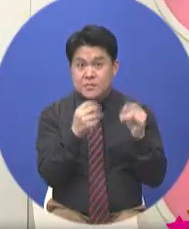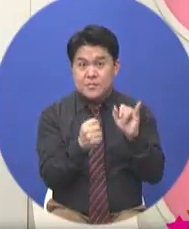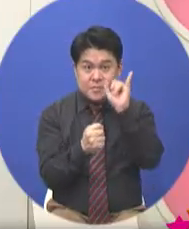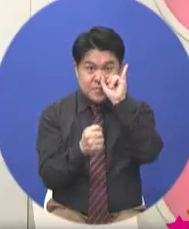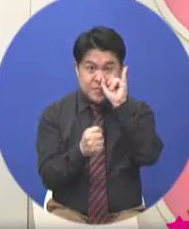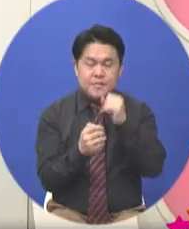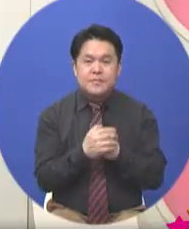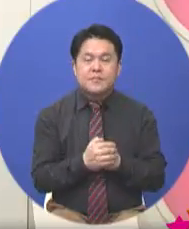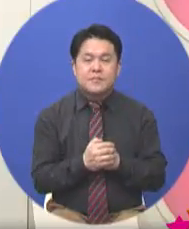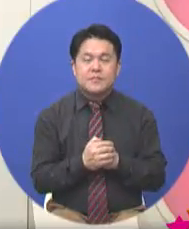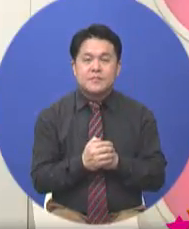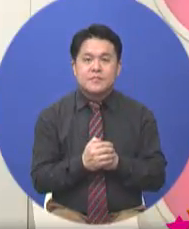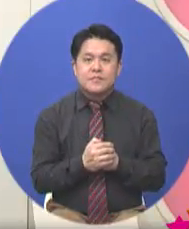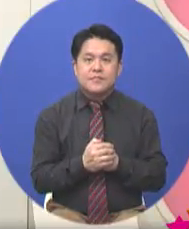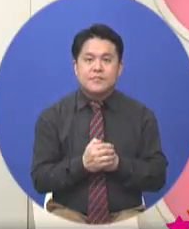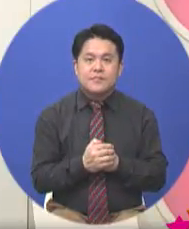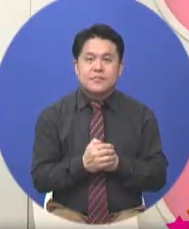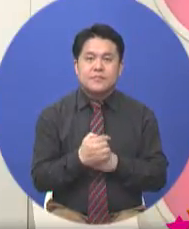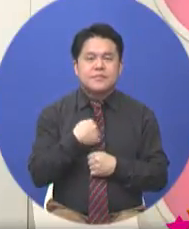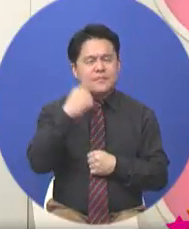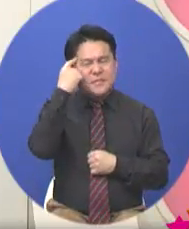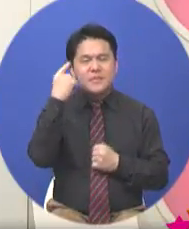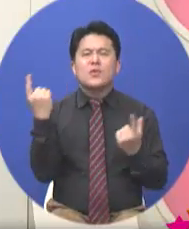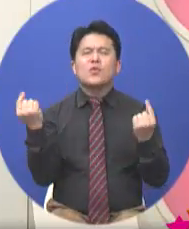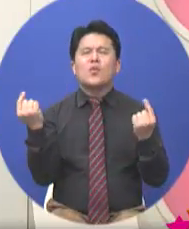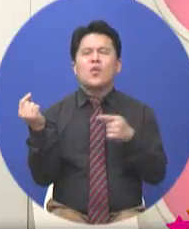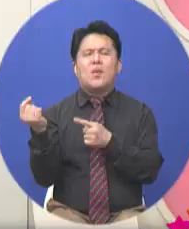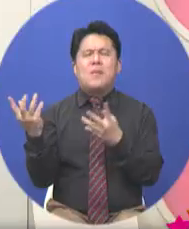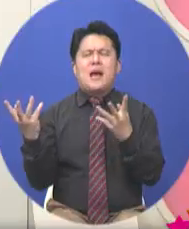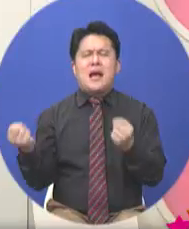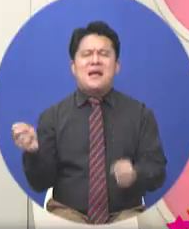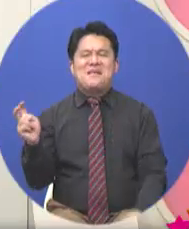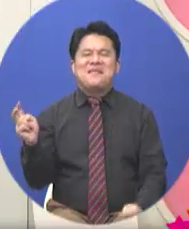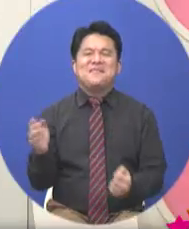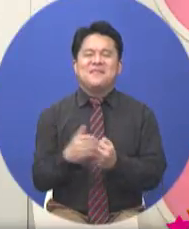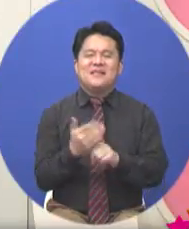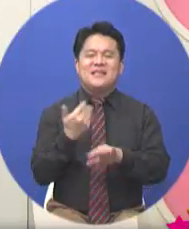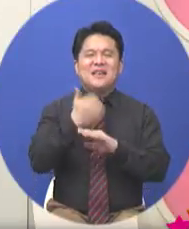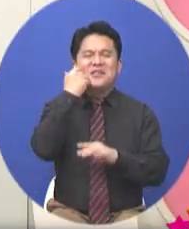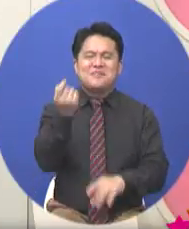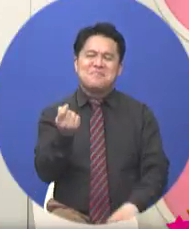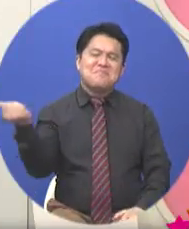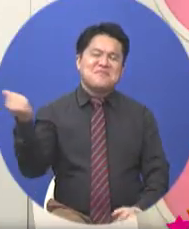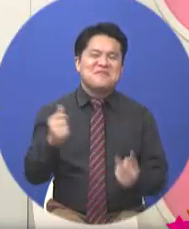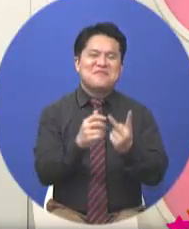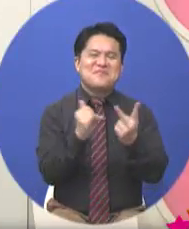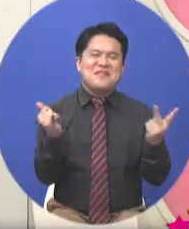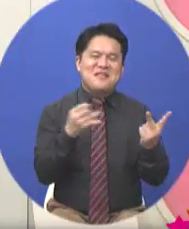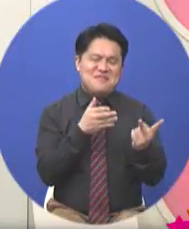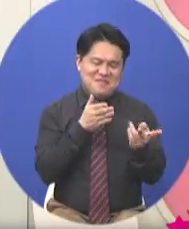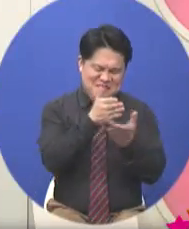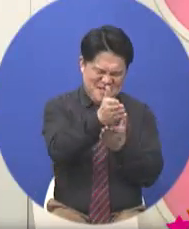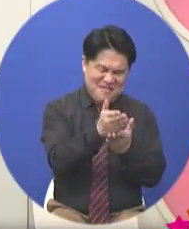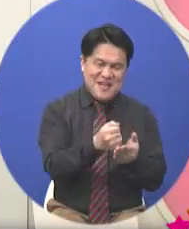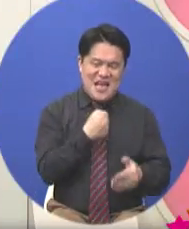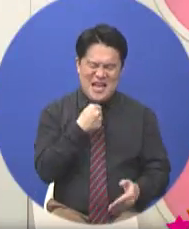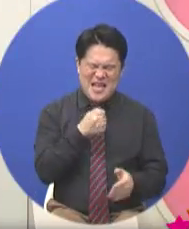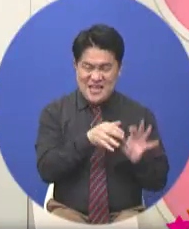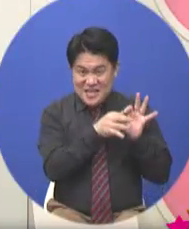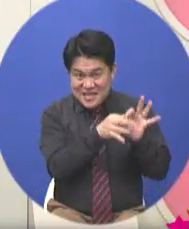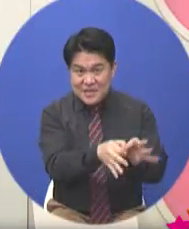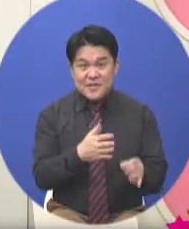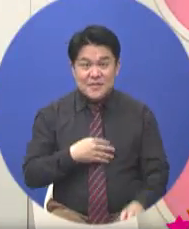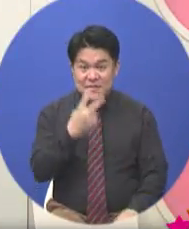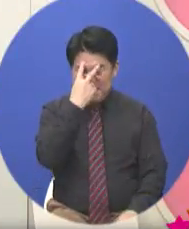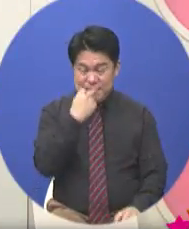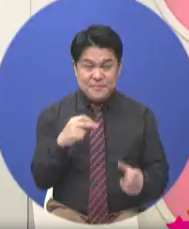많이 계신데 네. 저하고 똑같은 생각을 하실 분이 더 많이 계실 겁니다. 아이고 고맙습니다. 네. 네. 저는